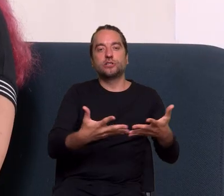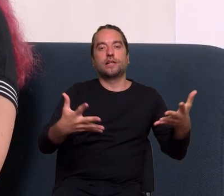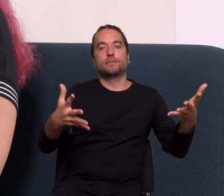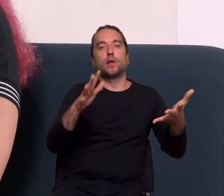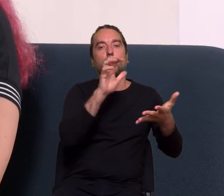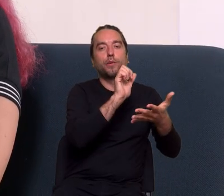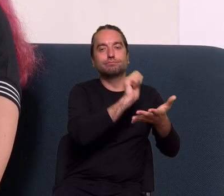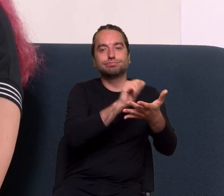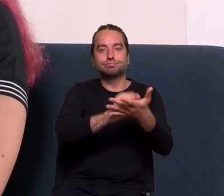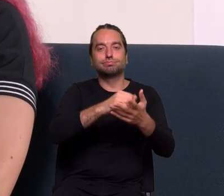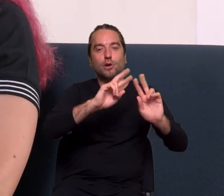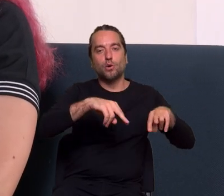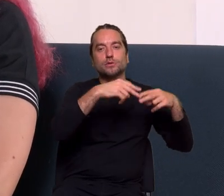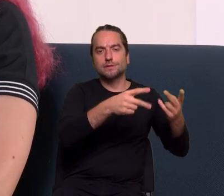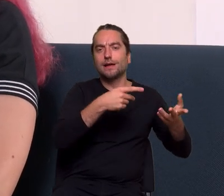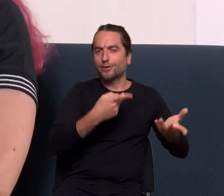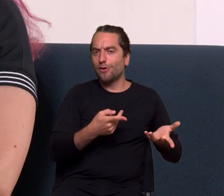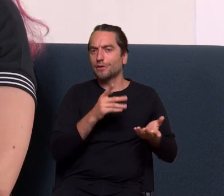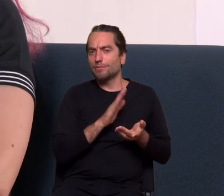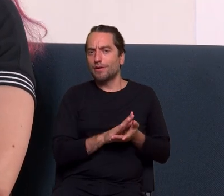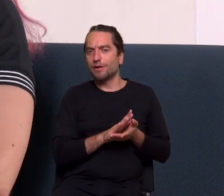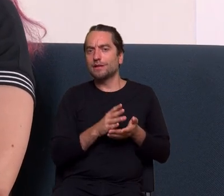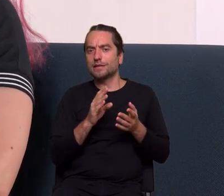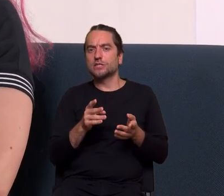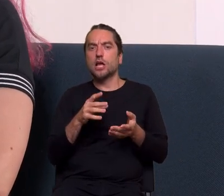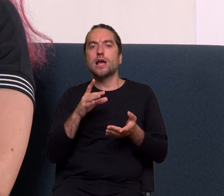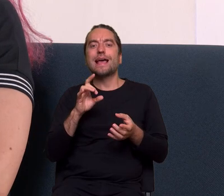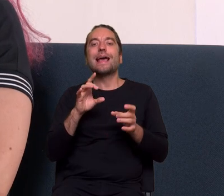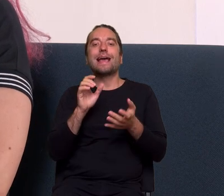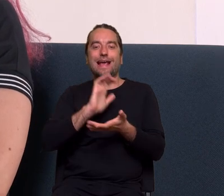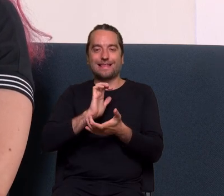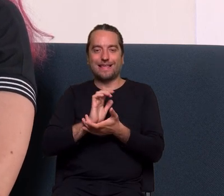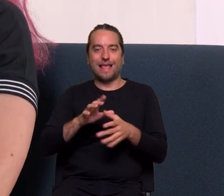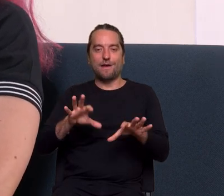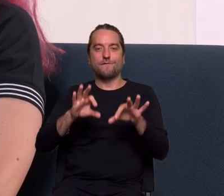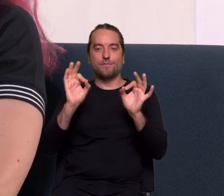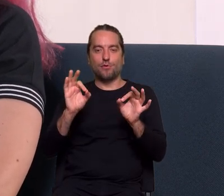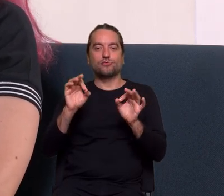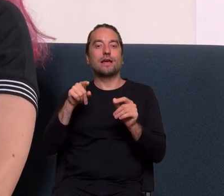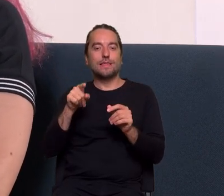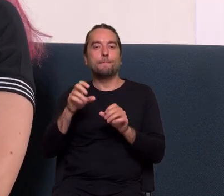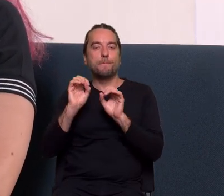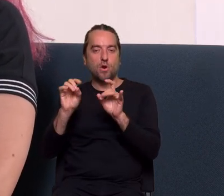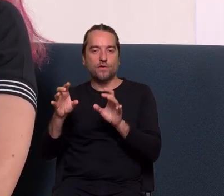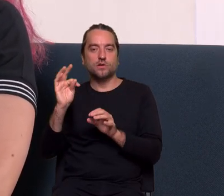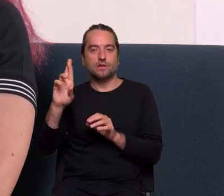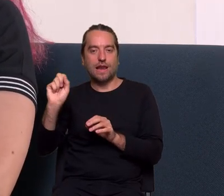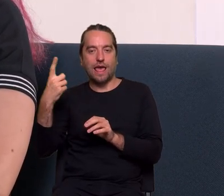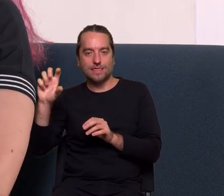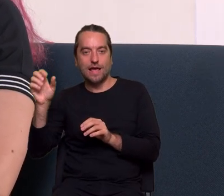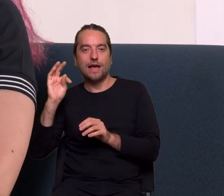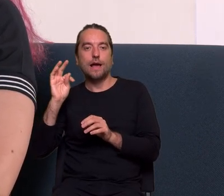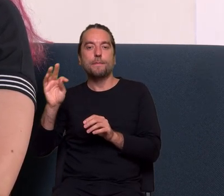mi się, że w dzisiejszej Gazecie Wyborczej jest felieton profesora Traby na ten temat właśnie, który polemizuje z tym, czy to istnieje, czy nie istnieje.